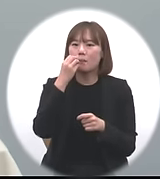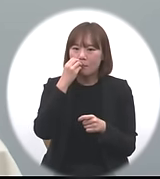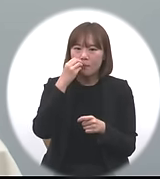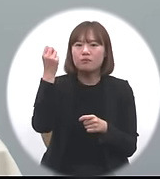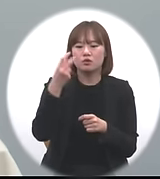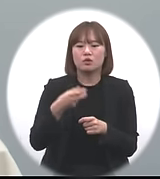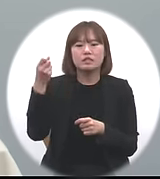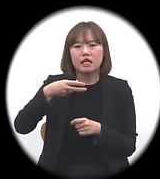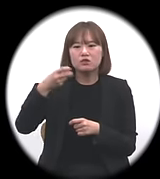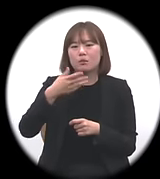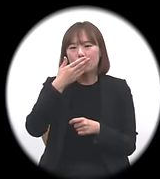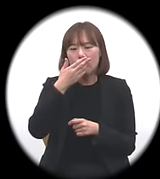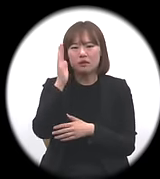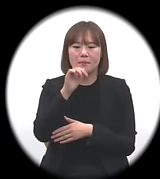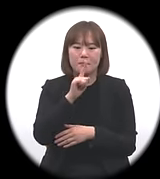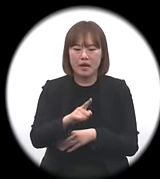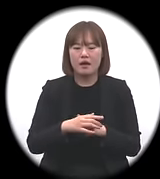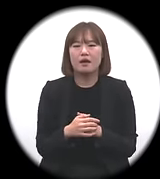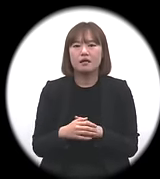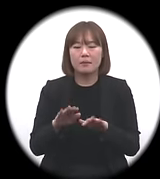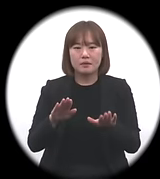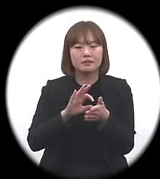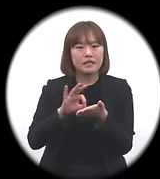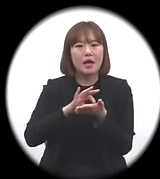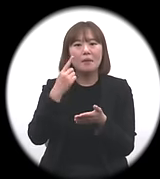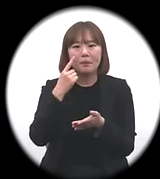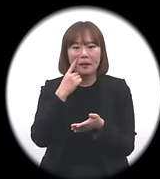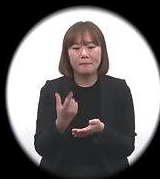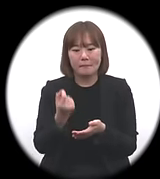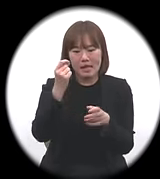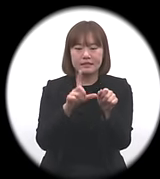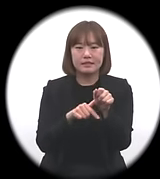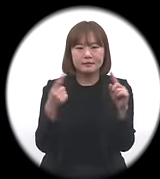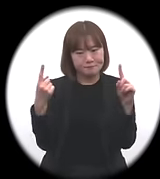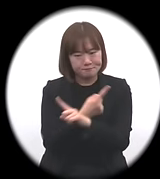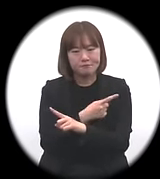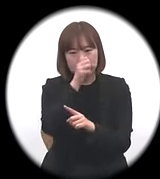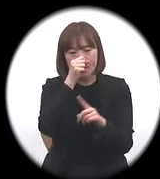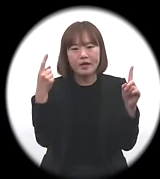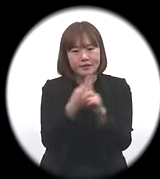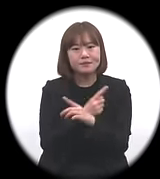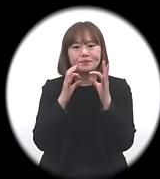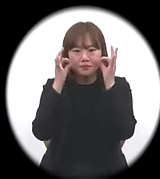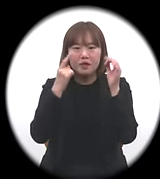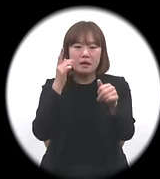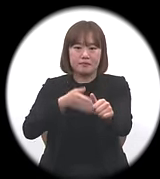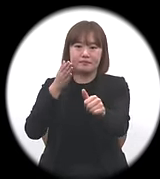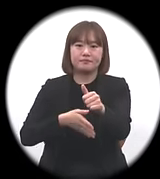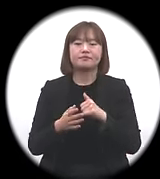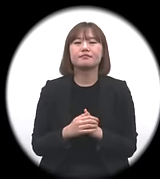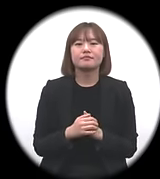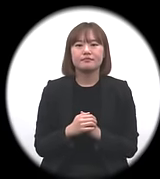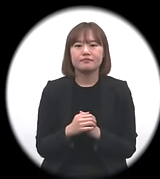물고 있느냐와 그다음에 얼마나 자주 먹느냐는 얘기를 드렸어요. 오늘부터 이것도 한번 써보시고 빠른 시간 내에 개선을 하려고